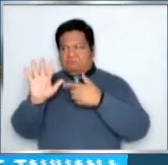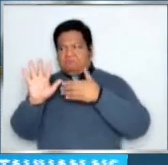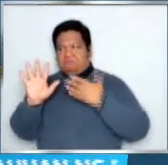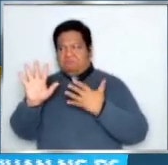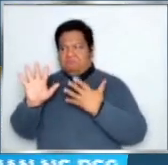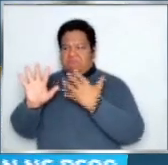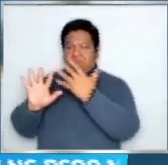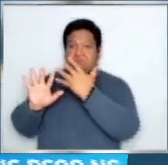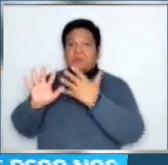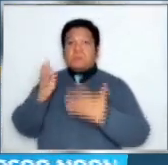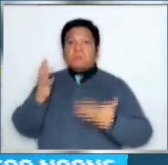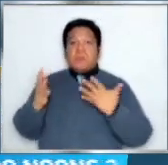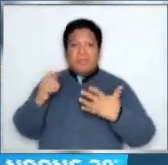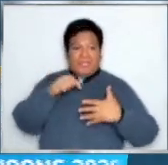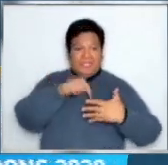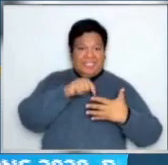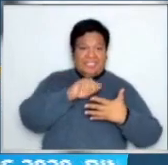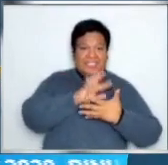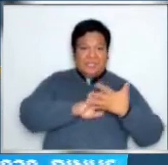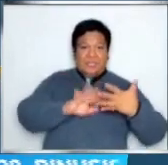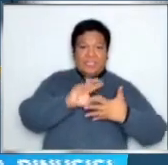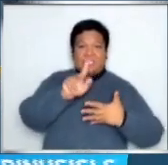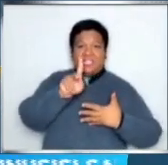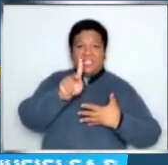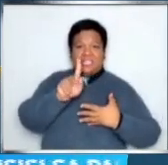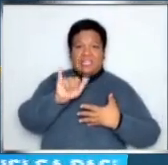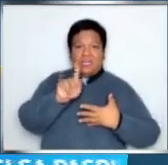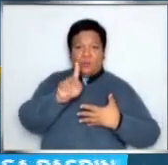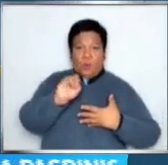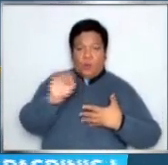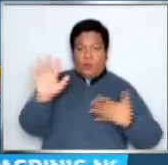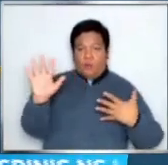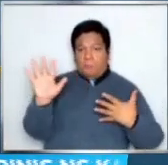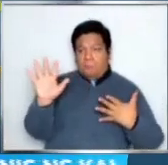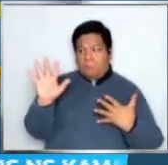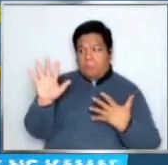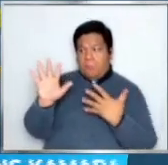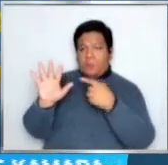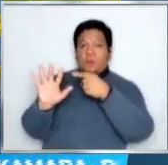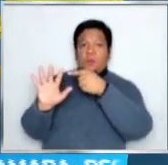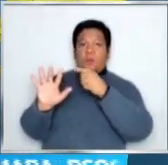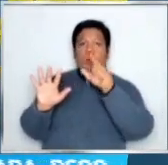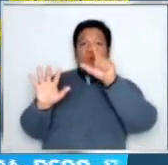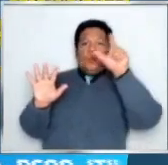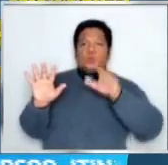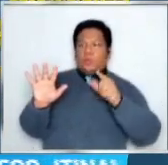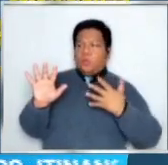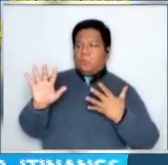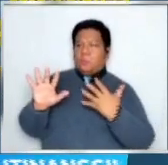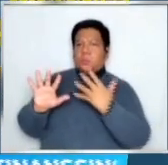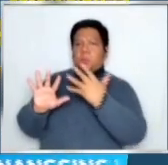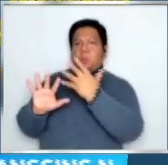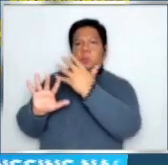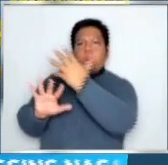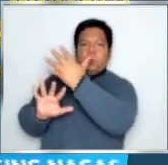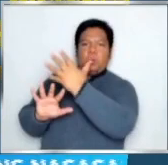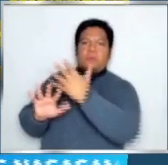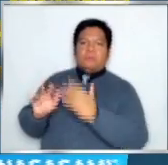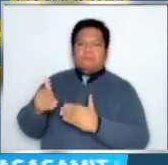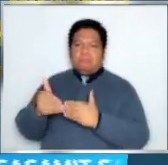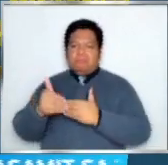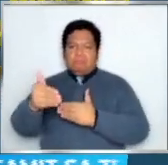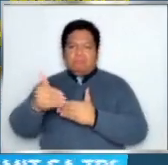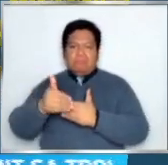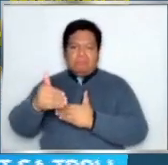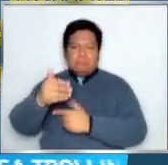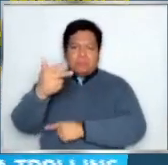itong bagyong si Kiko itong bandang extreme Northern Luzon area sa susunod na 2 hanggang 3 araw. Kaya aside from sa